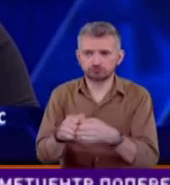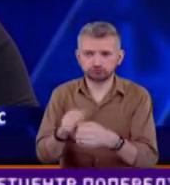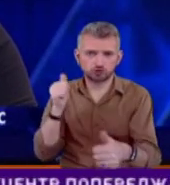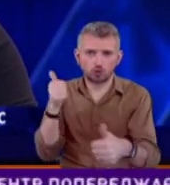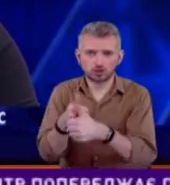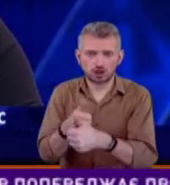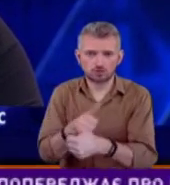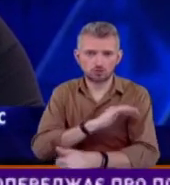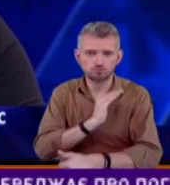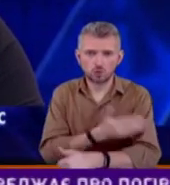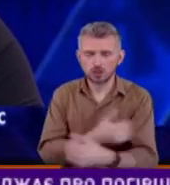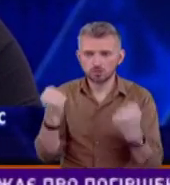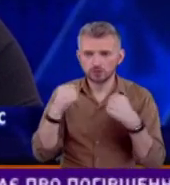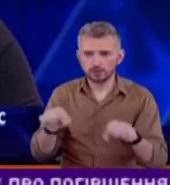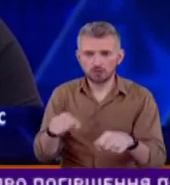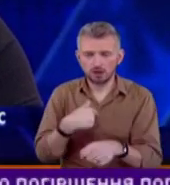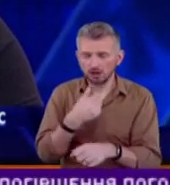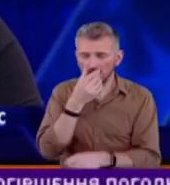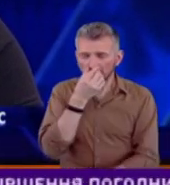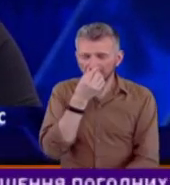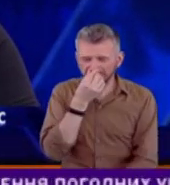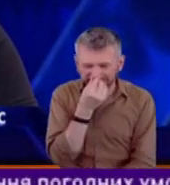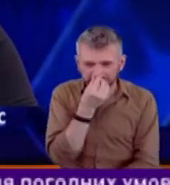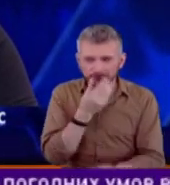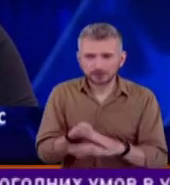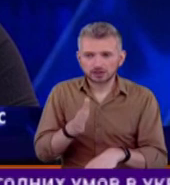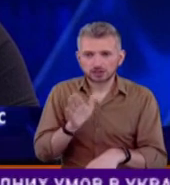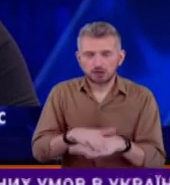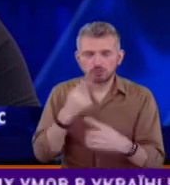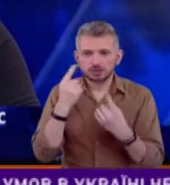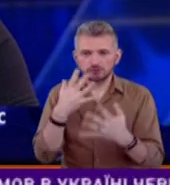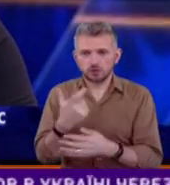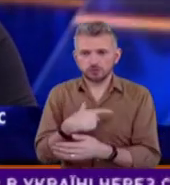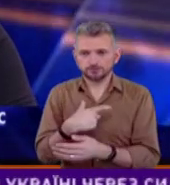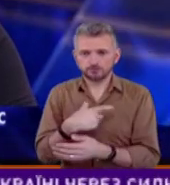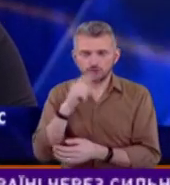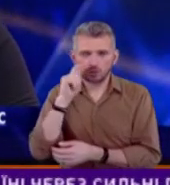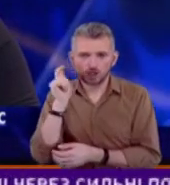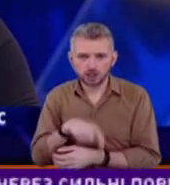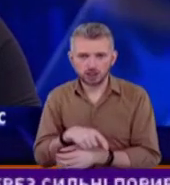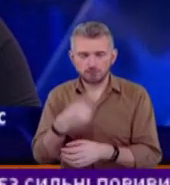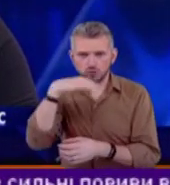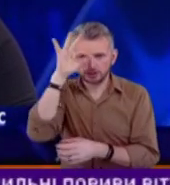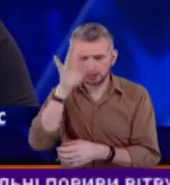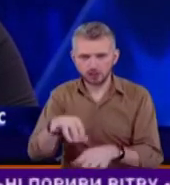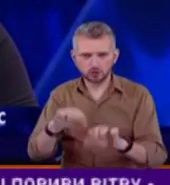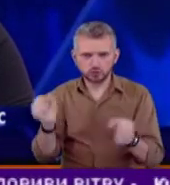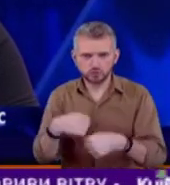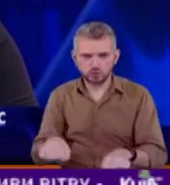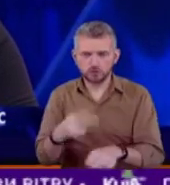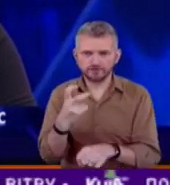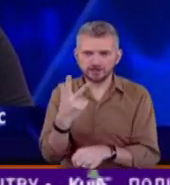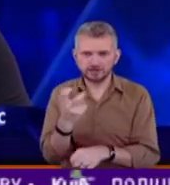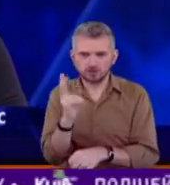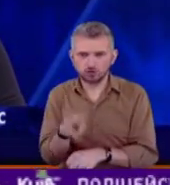слабо представляю на дорогах України поліцейські мотоциклетні погони за нарушителем на мотоциклі на скоростях там, по